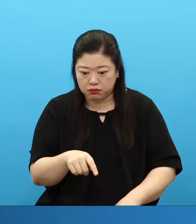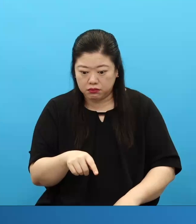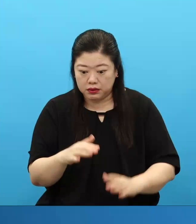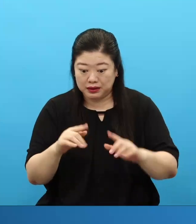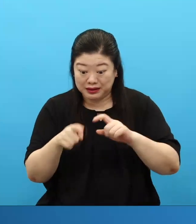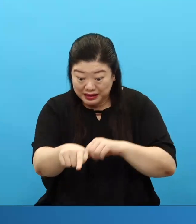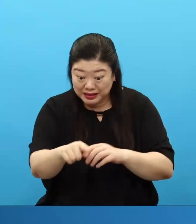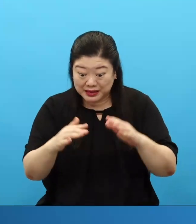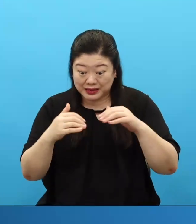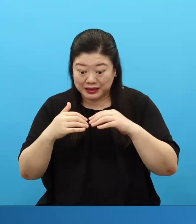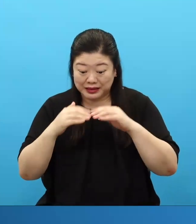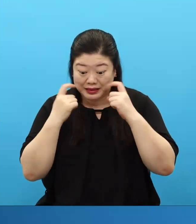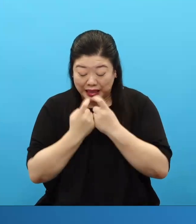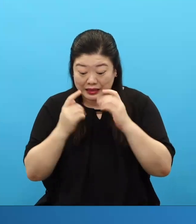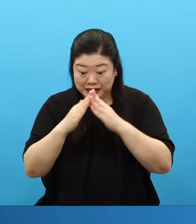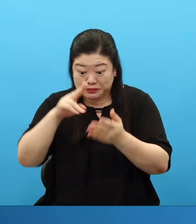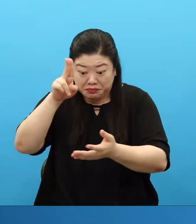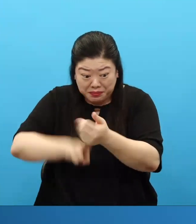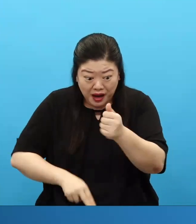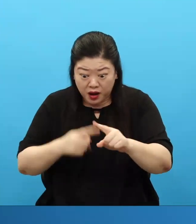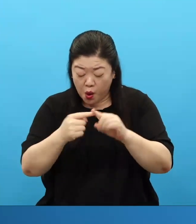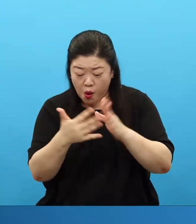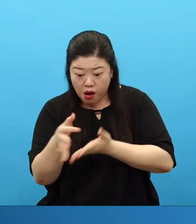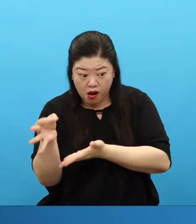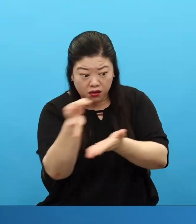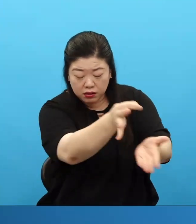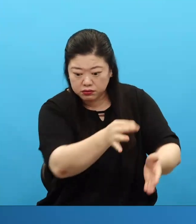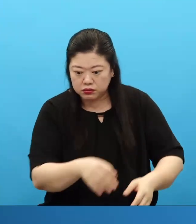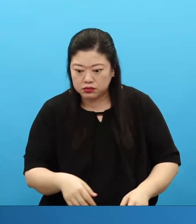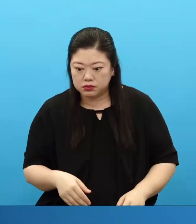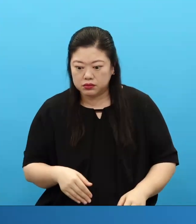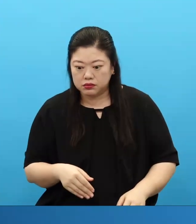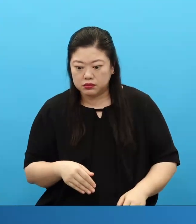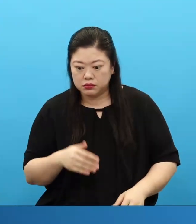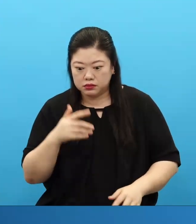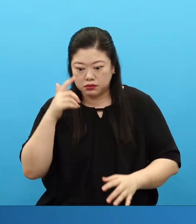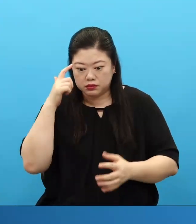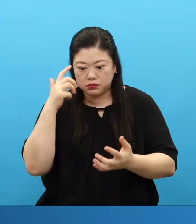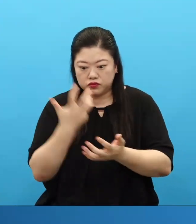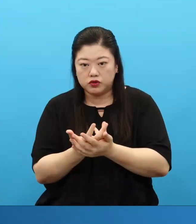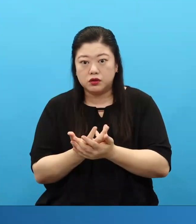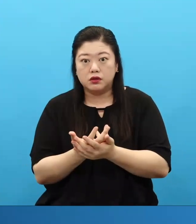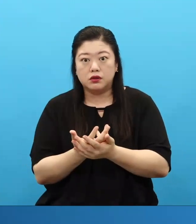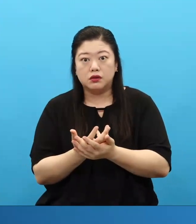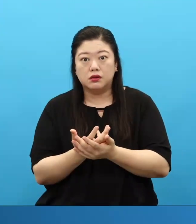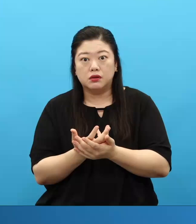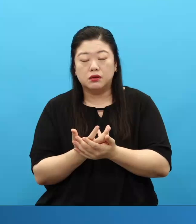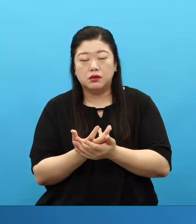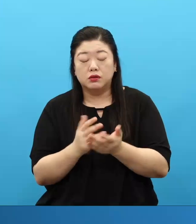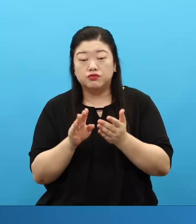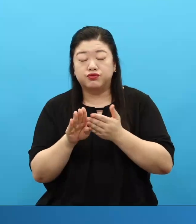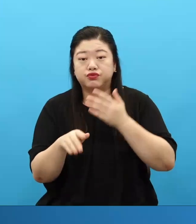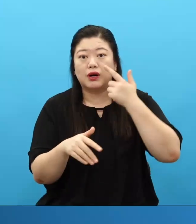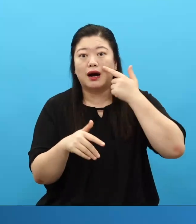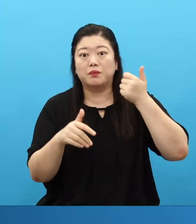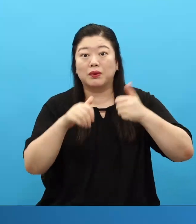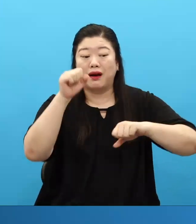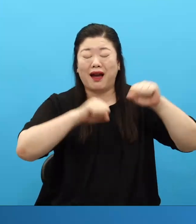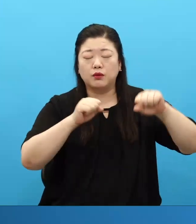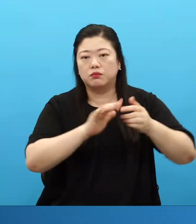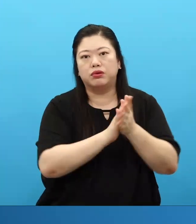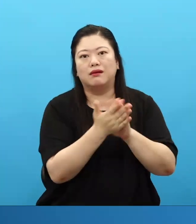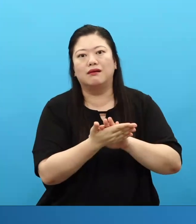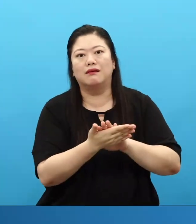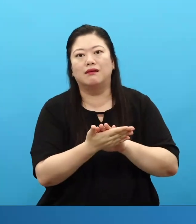전부 보면 이 사람들이 그런 일을 했다니까. And if you look at all these people, that's what 큰 they 일을 did. 한 게 아니고 필요한 거. They didn't do great things, they did what was needed.